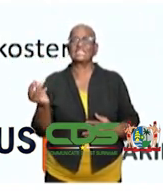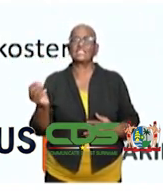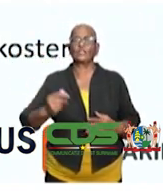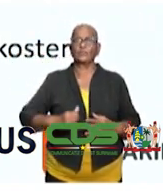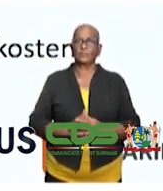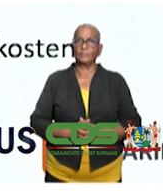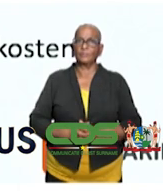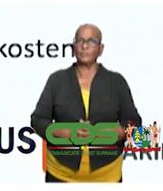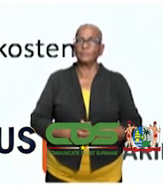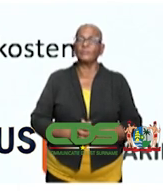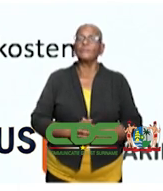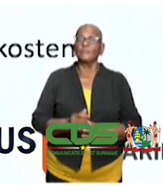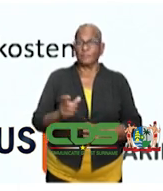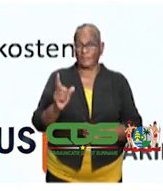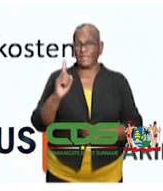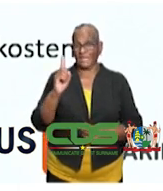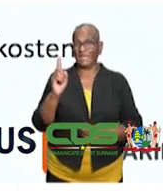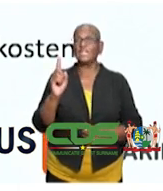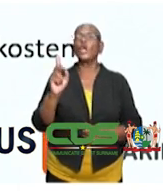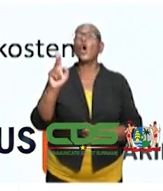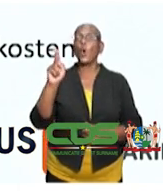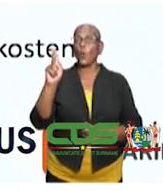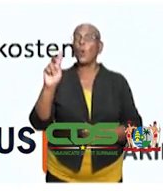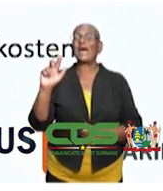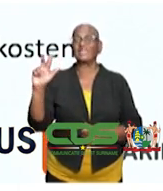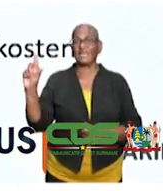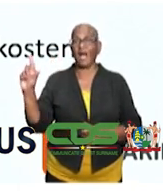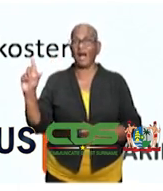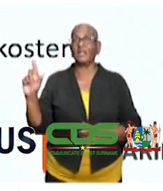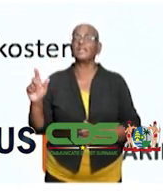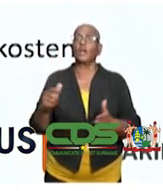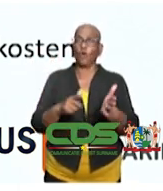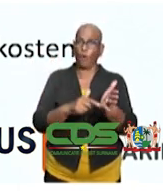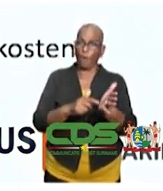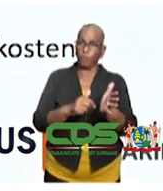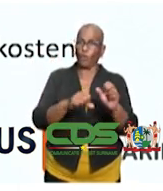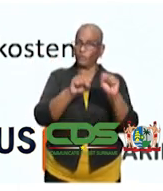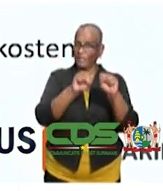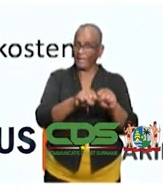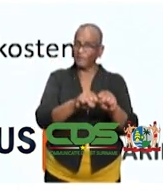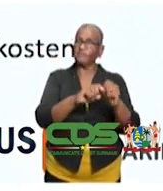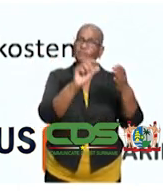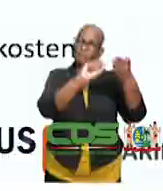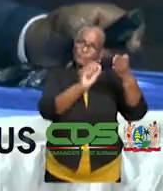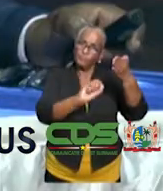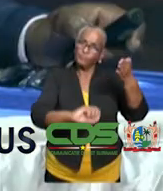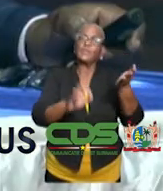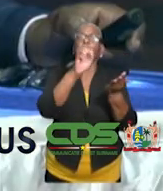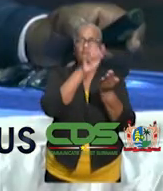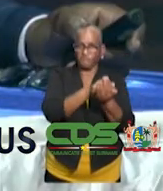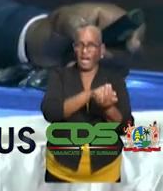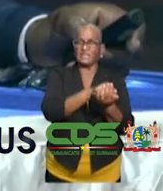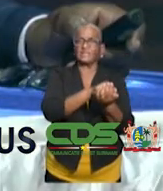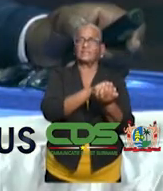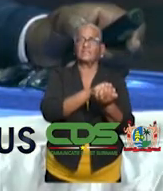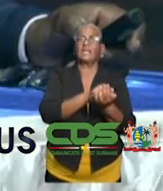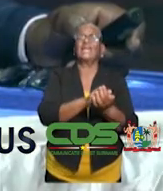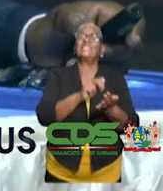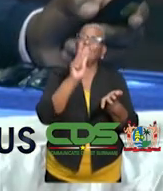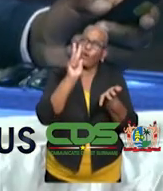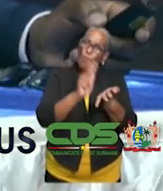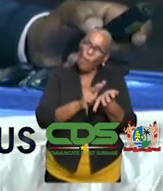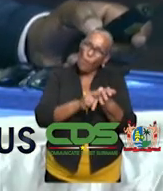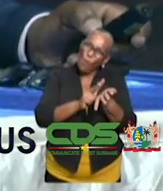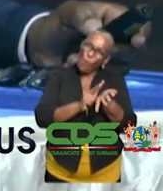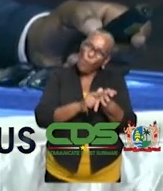wordt het verbruikstarief vastgesteld en dan wel op basis van de werkelijke kosten. En